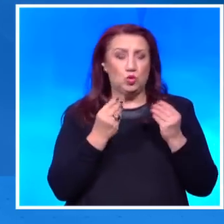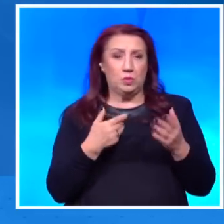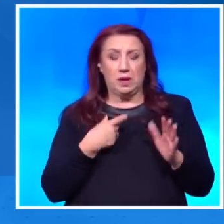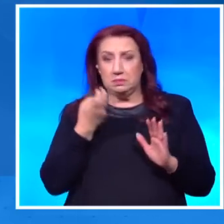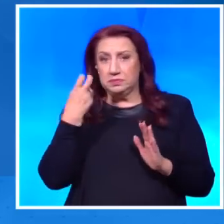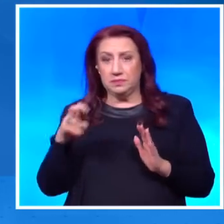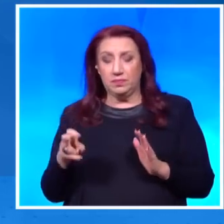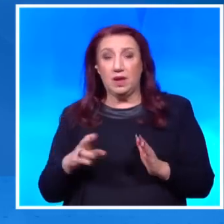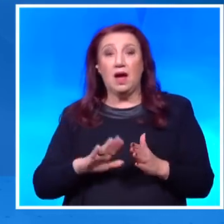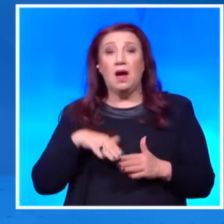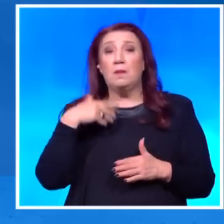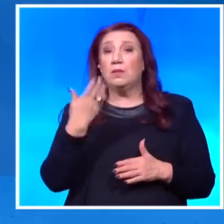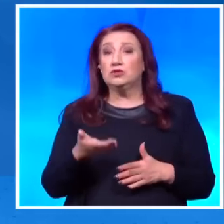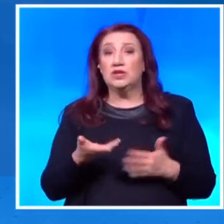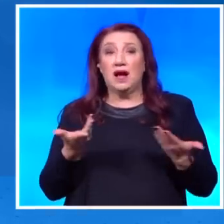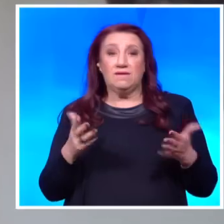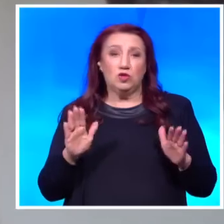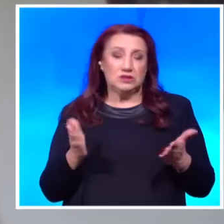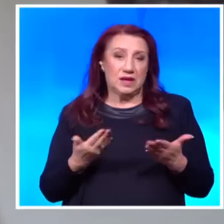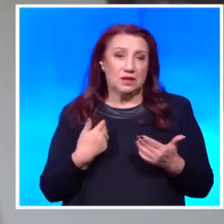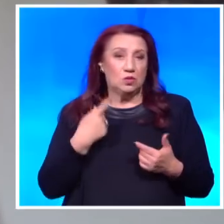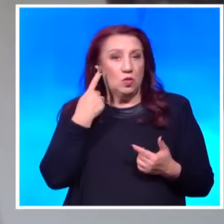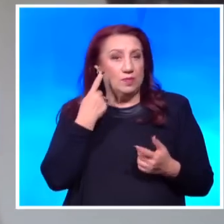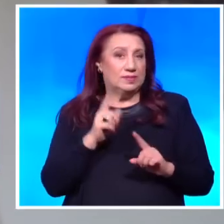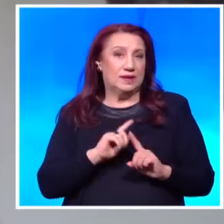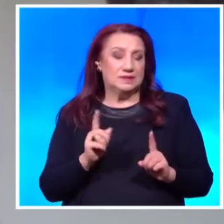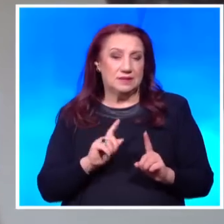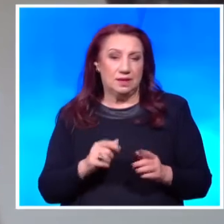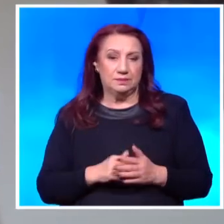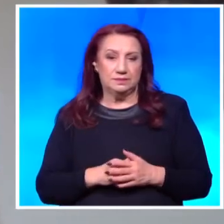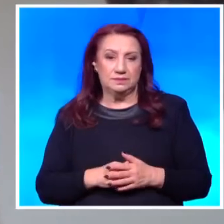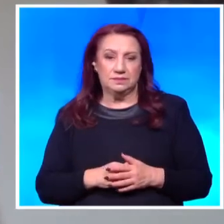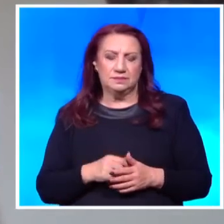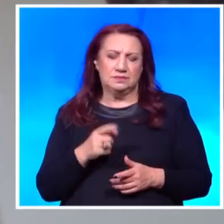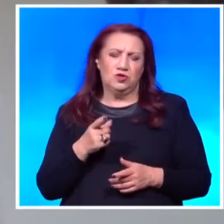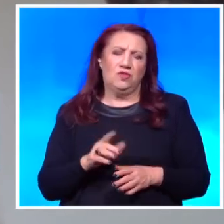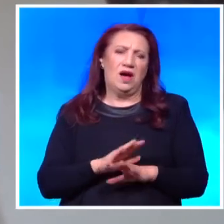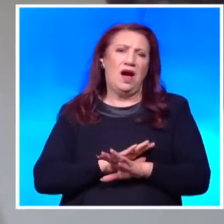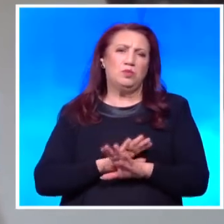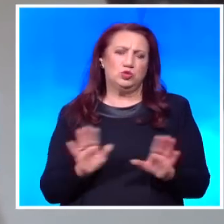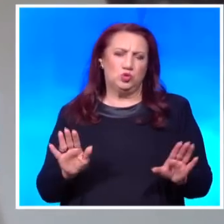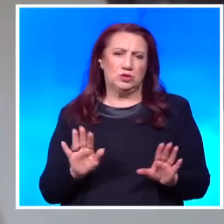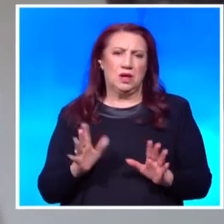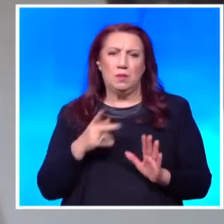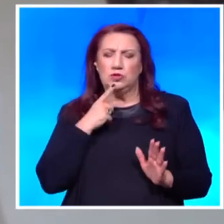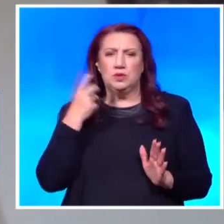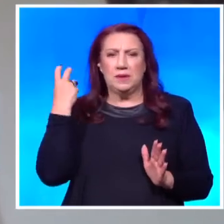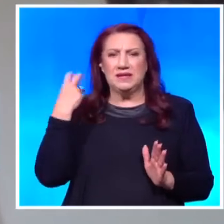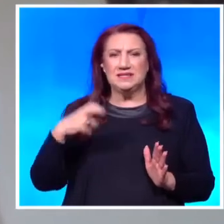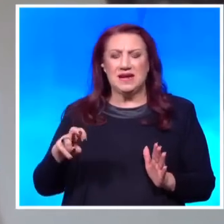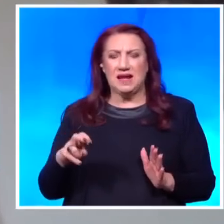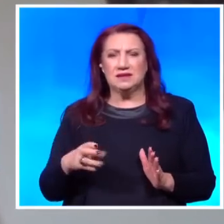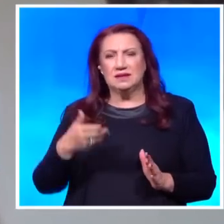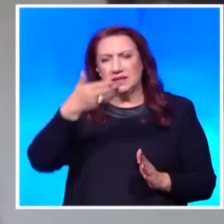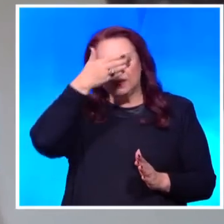е случило в последствие, няма как да знам. Това, което казва, е абсурдно. Може би е излязъл от съблекалнята с затворени очи.